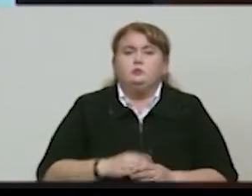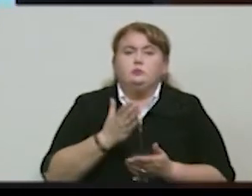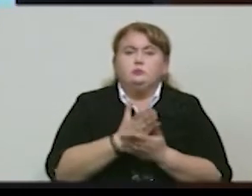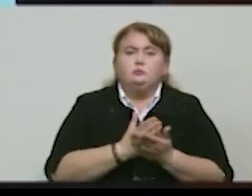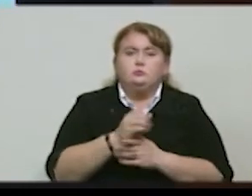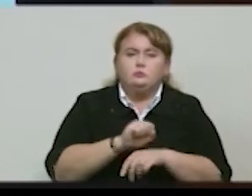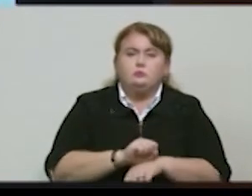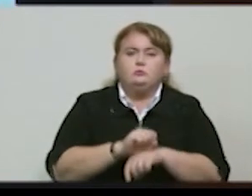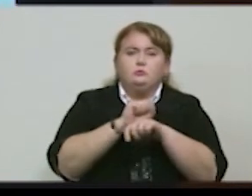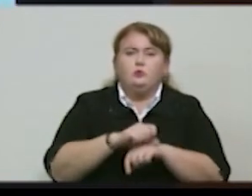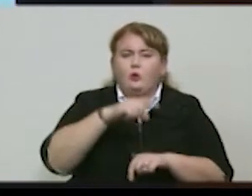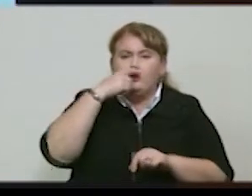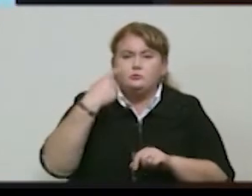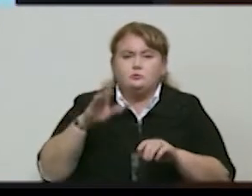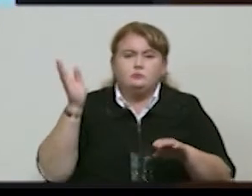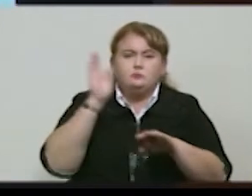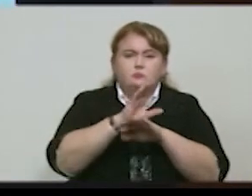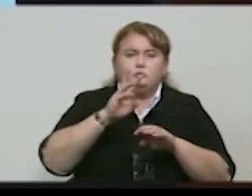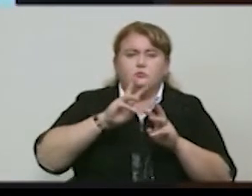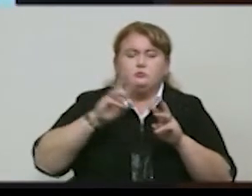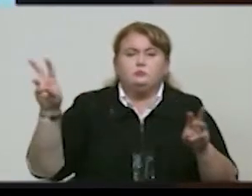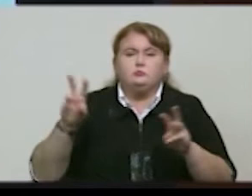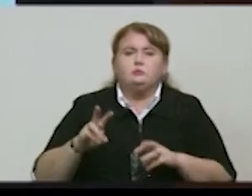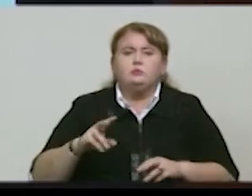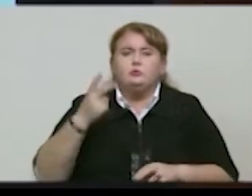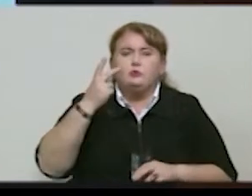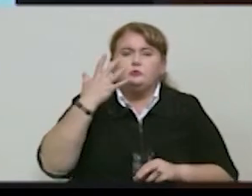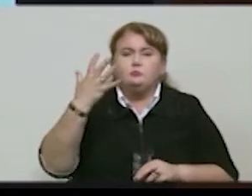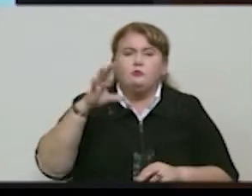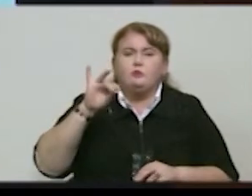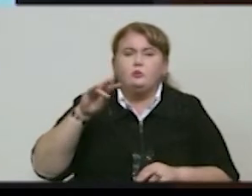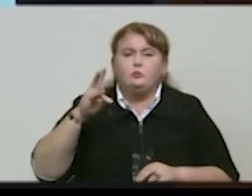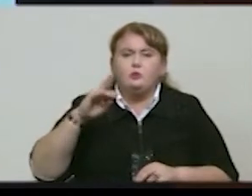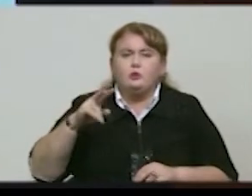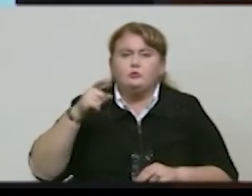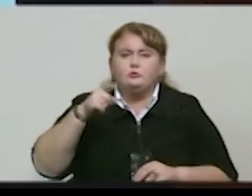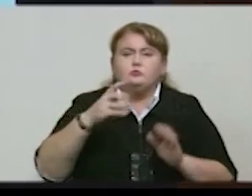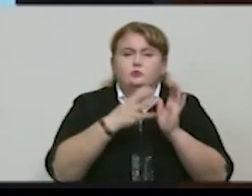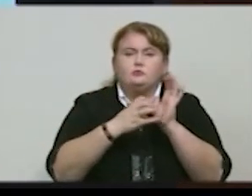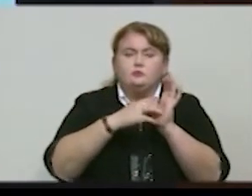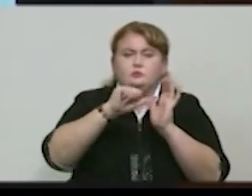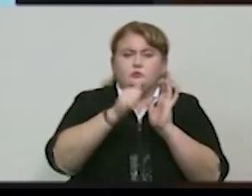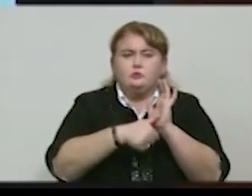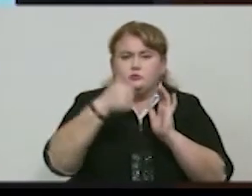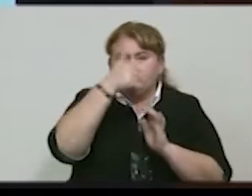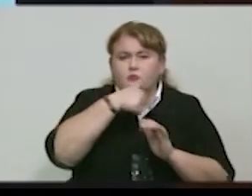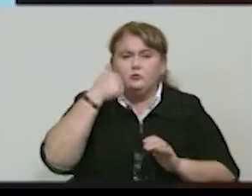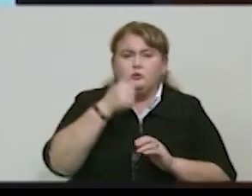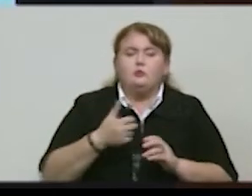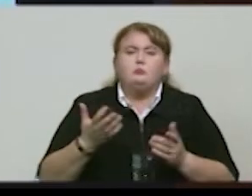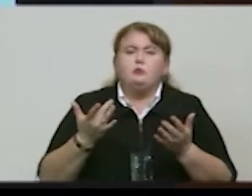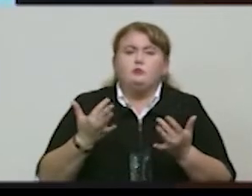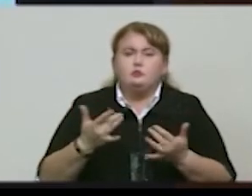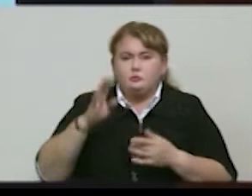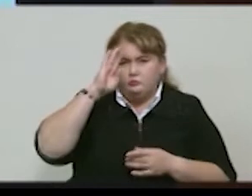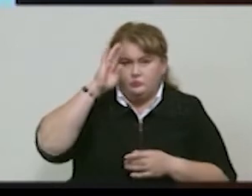Послужил указ российского императора от 25 июня 1916 года о привлечении мужского